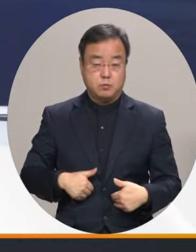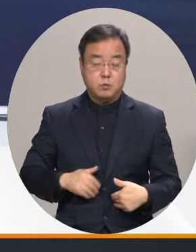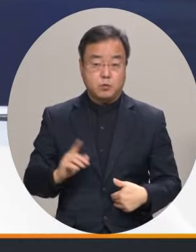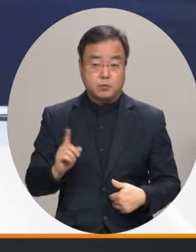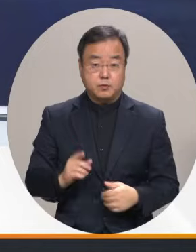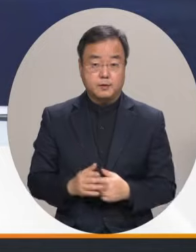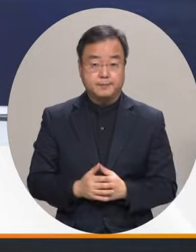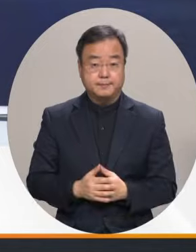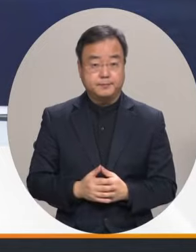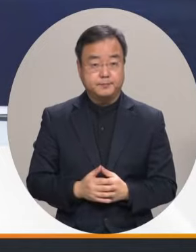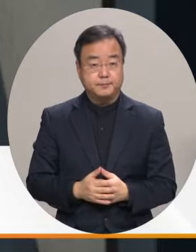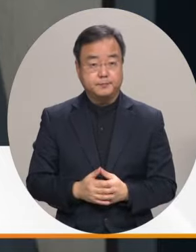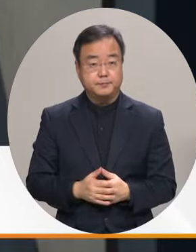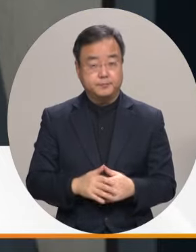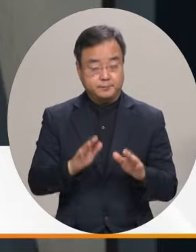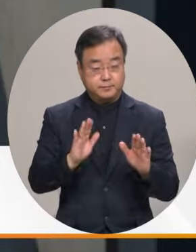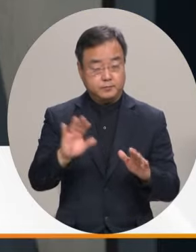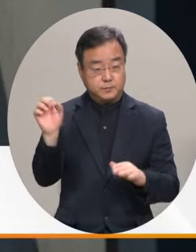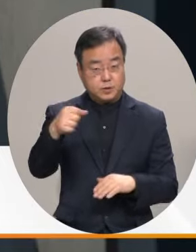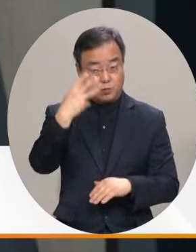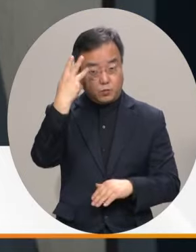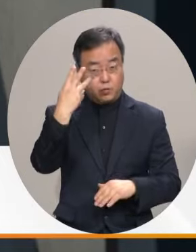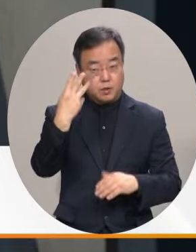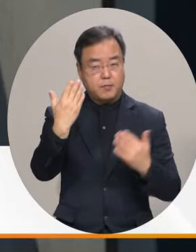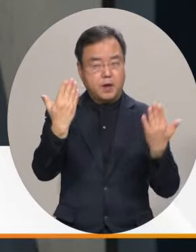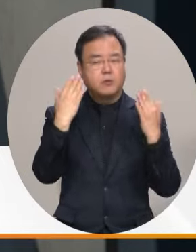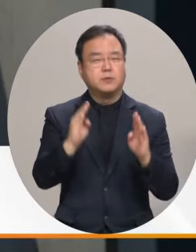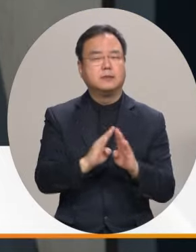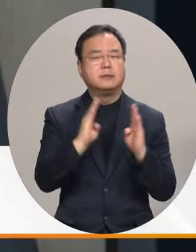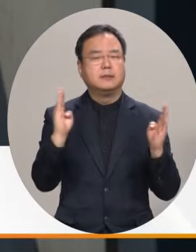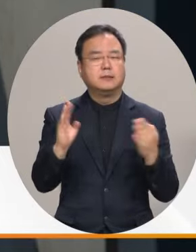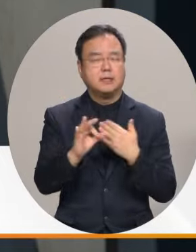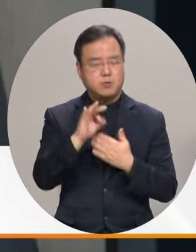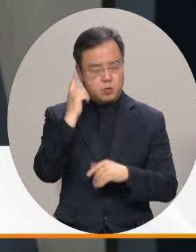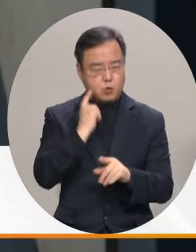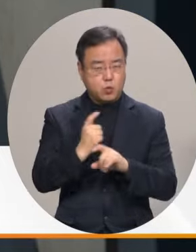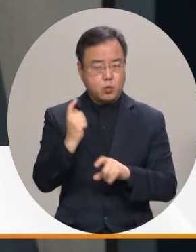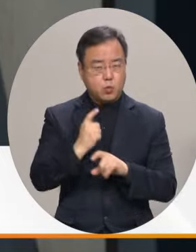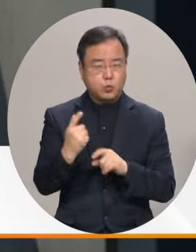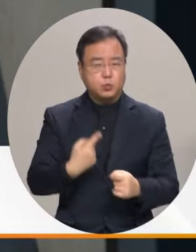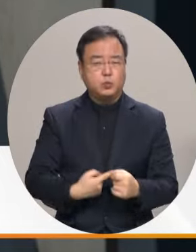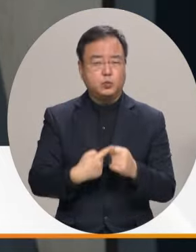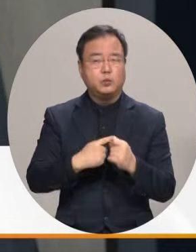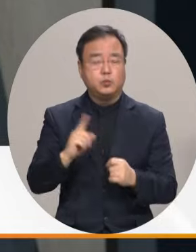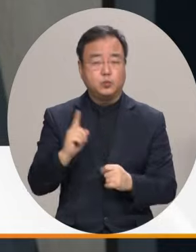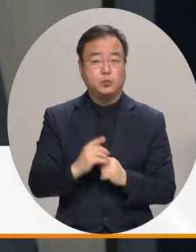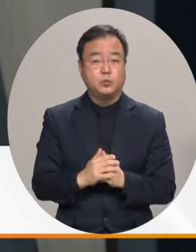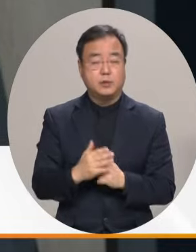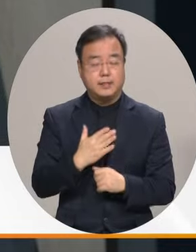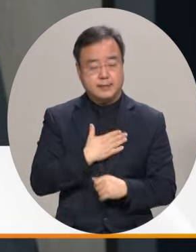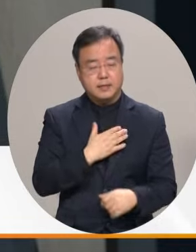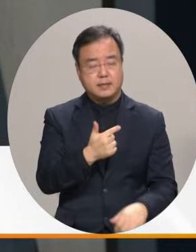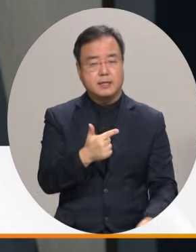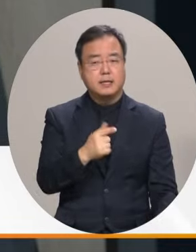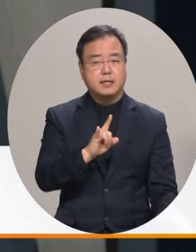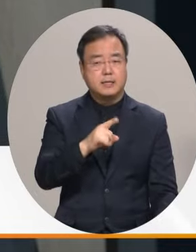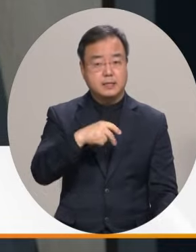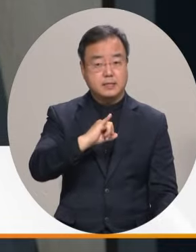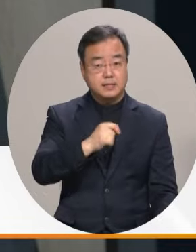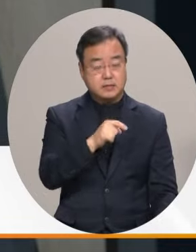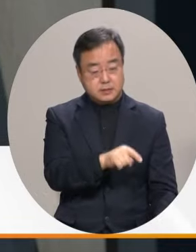예비고사 학생들이고 3이 대서 계약을 한다라고 이야기를 하면 제일 이제 고민스러운 부분은 아 나는 내신을 준비할까 아니면 수능을